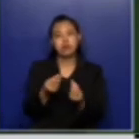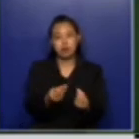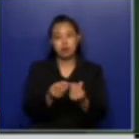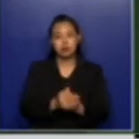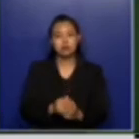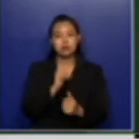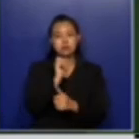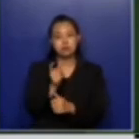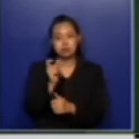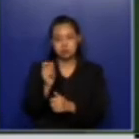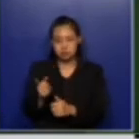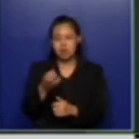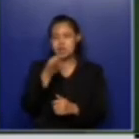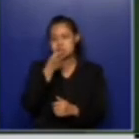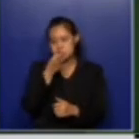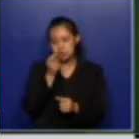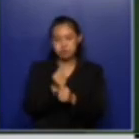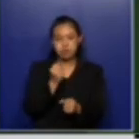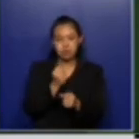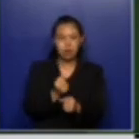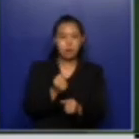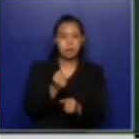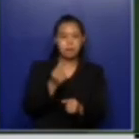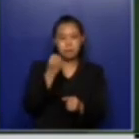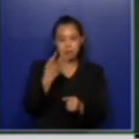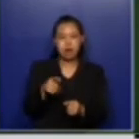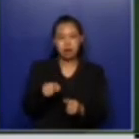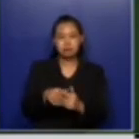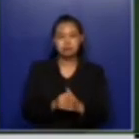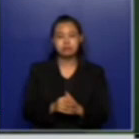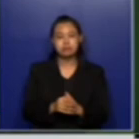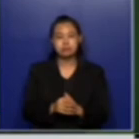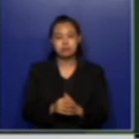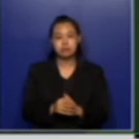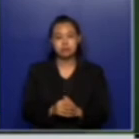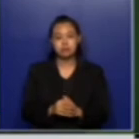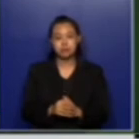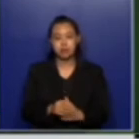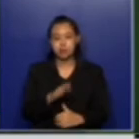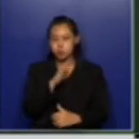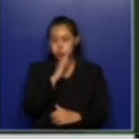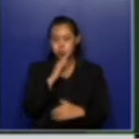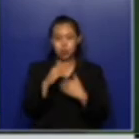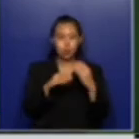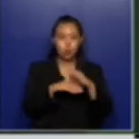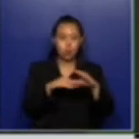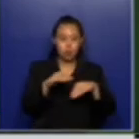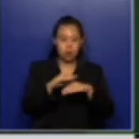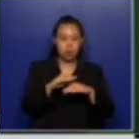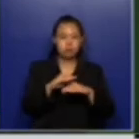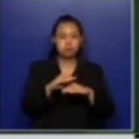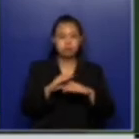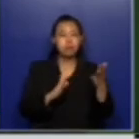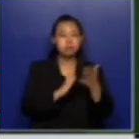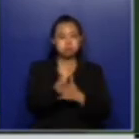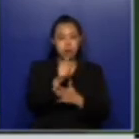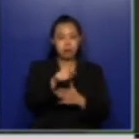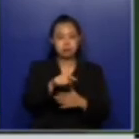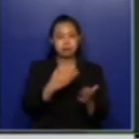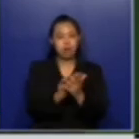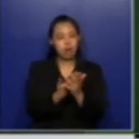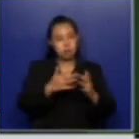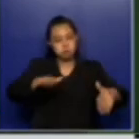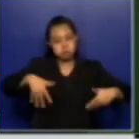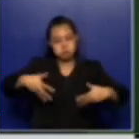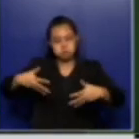งานสร้างอาชีพได้อย่างมากมายและที่สำคัญถ้าโครงการนี้สำเร็จเม็ดเงินมหาศาลจะเข้ามาสู่ประเทศไ